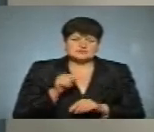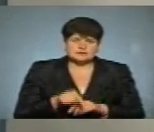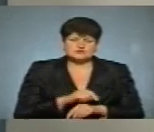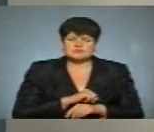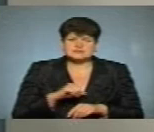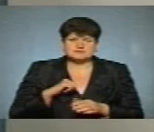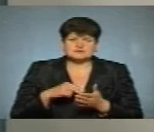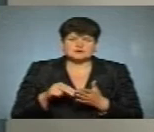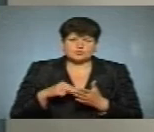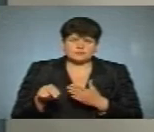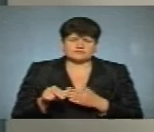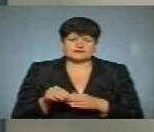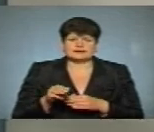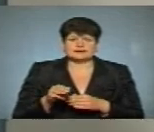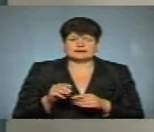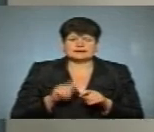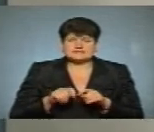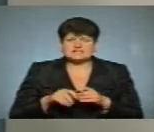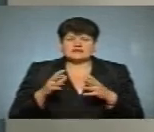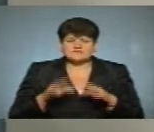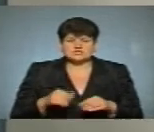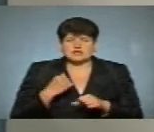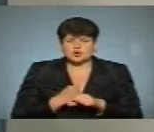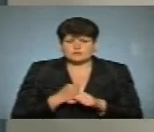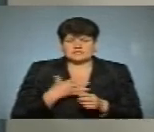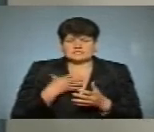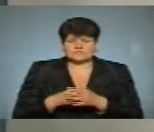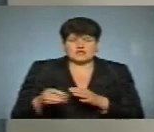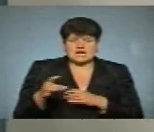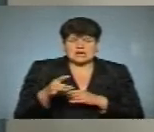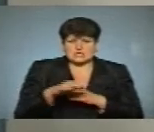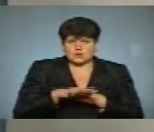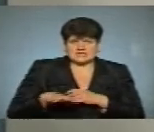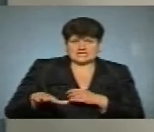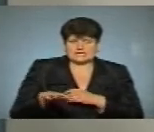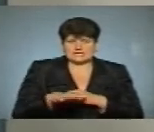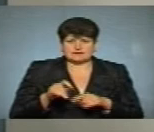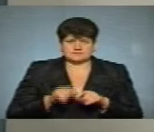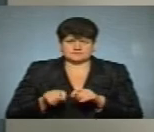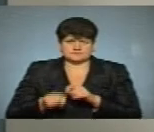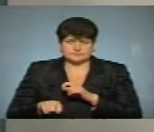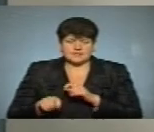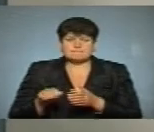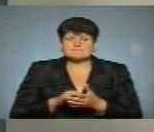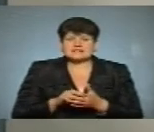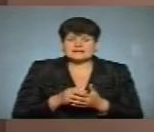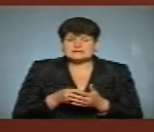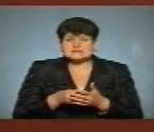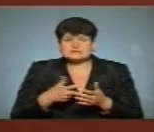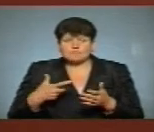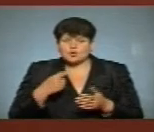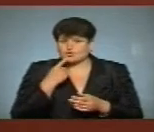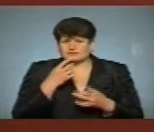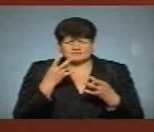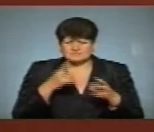самостійно закупили ІФА-тести і вже роблять на своїх районних рівнях це тестування. Тому матеріали для забору кров не обов'язково,